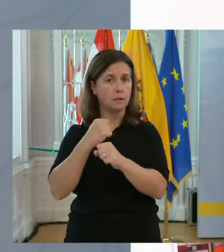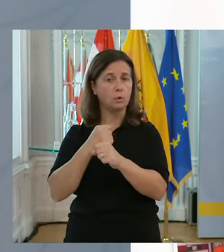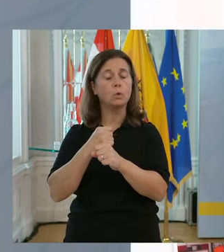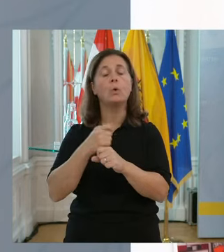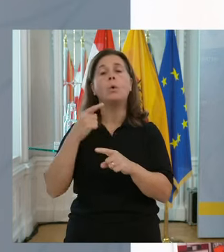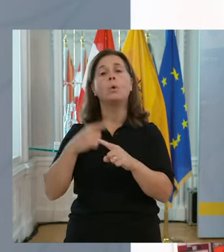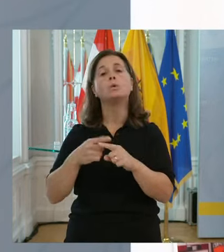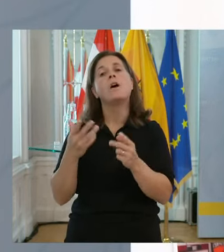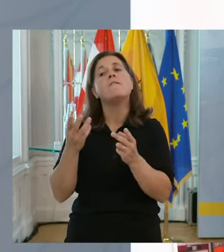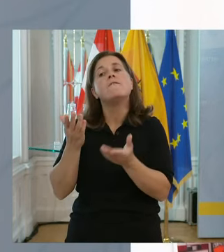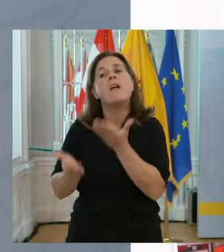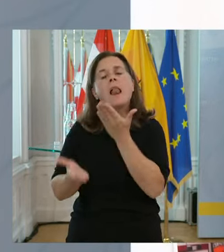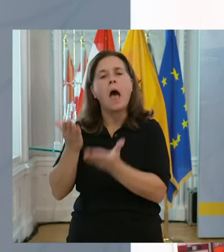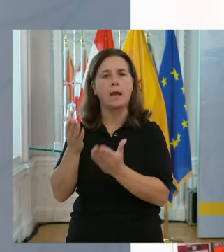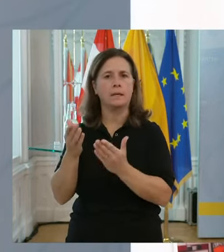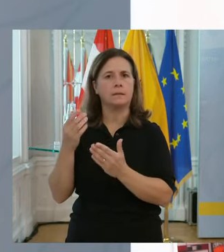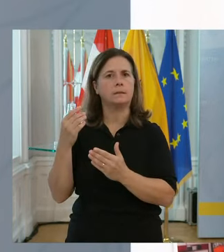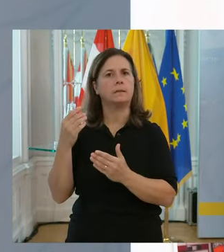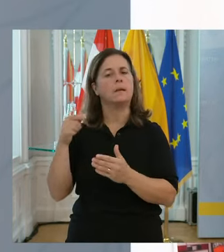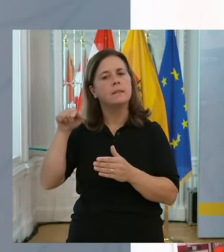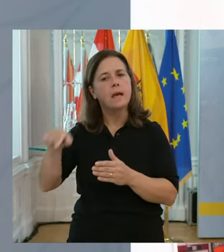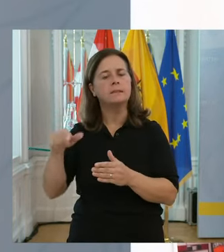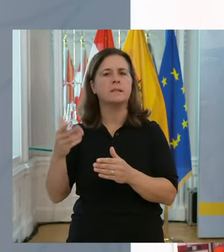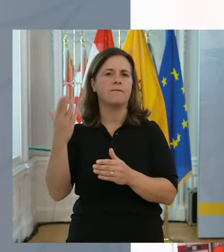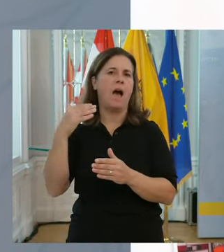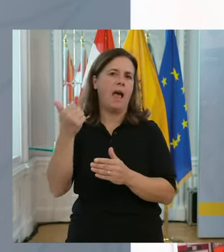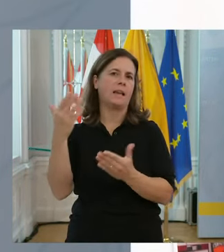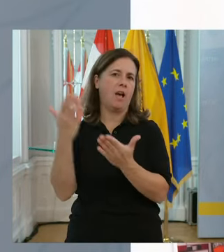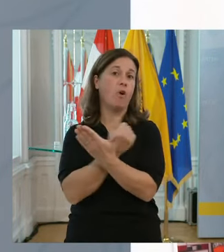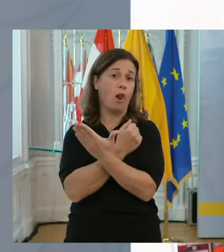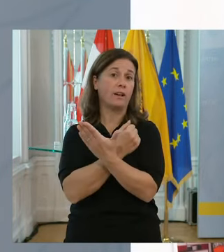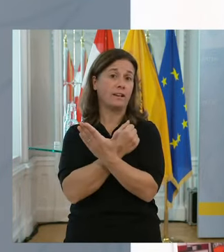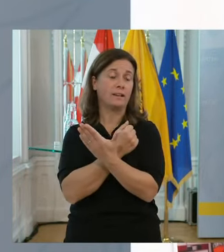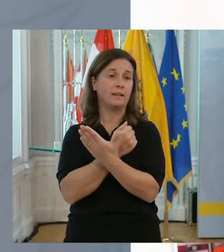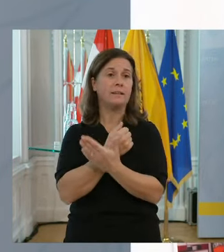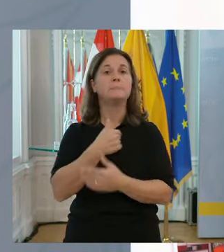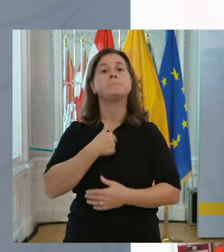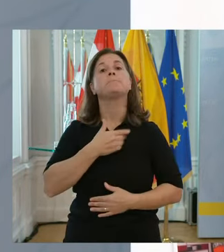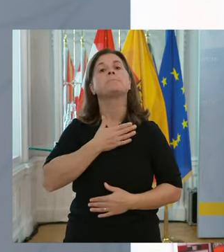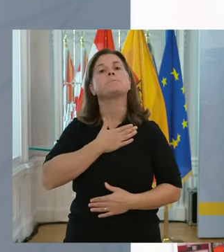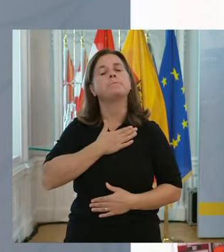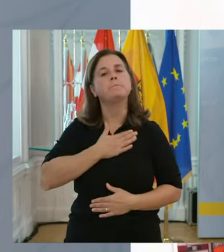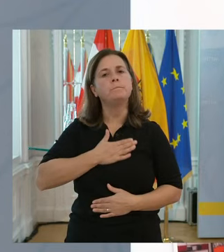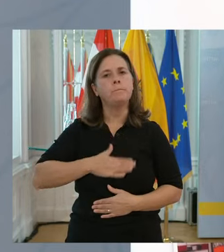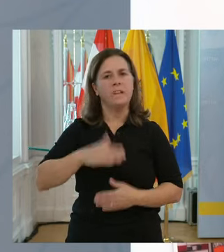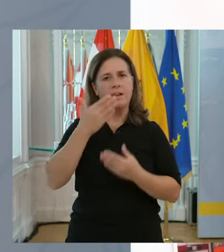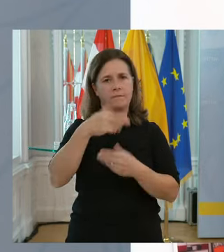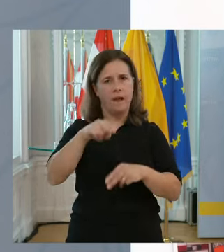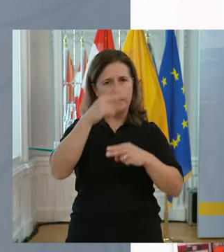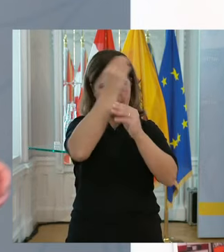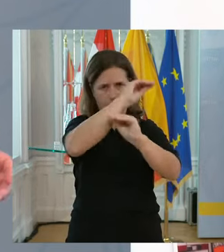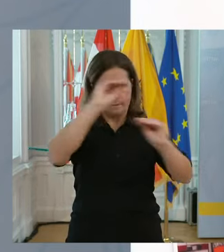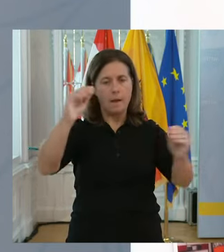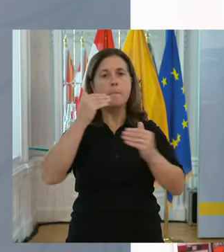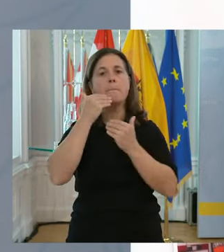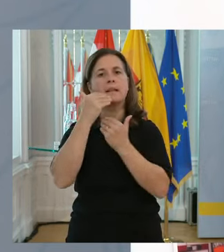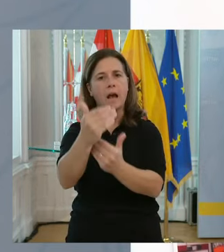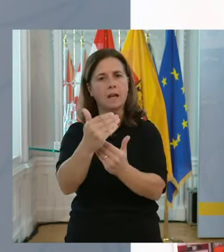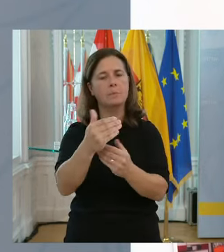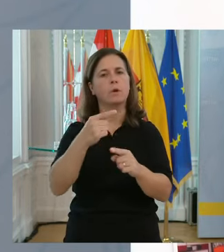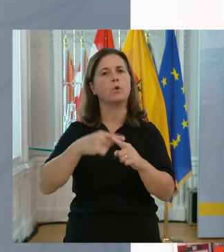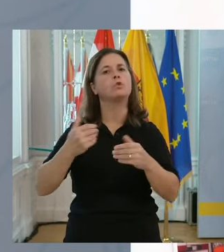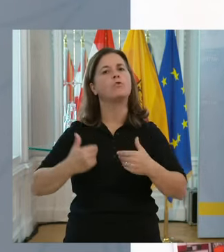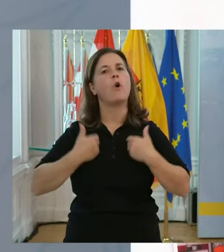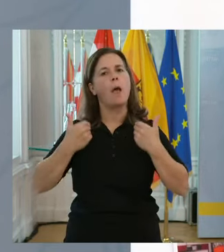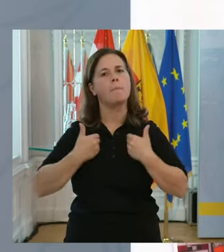das möglicherweise auch der Schlüssel zum Erfolg ist. Das möchten wir hier weitergeben. Ich bedanke mich und freue